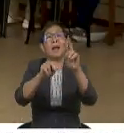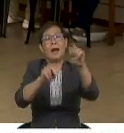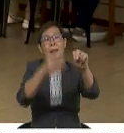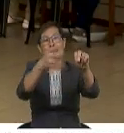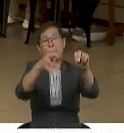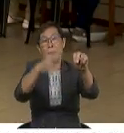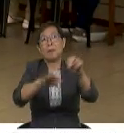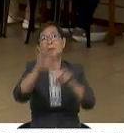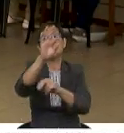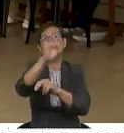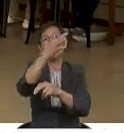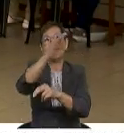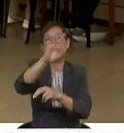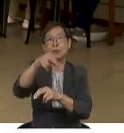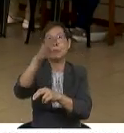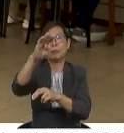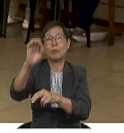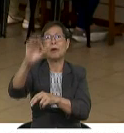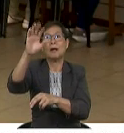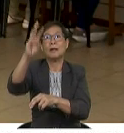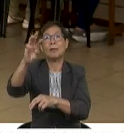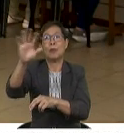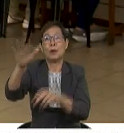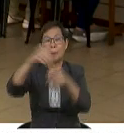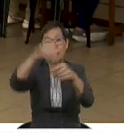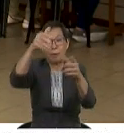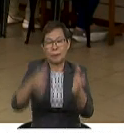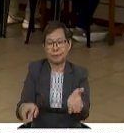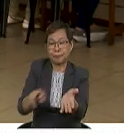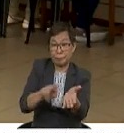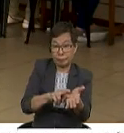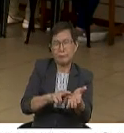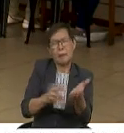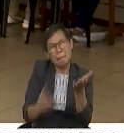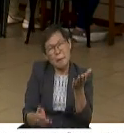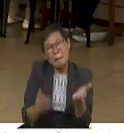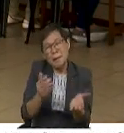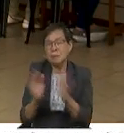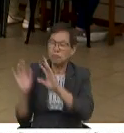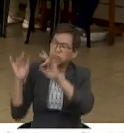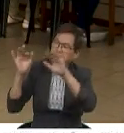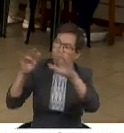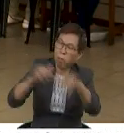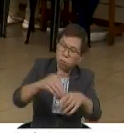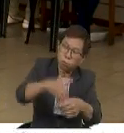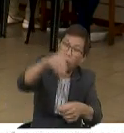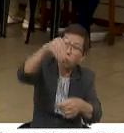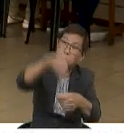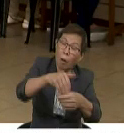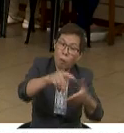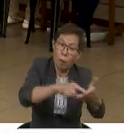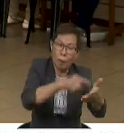Kawar, seramai 19,465 pemilih berdaftar dijangka akan hadir untuk menunaikan tanggungjawab